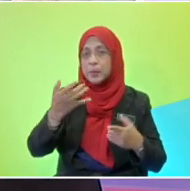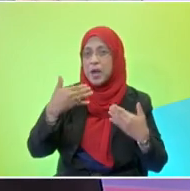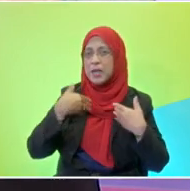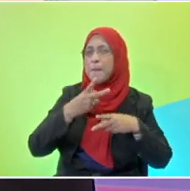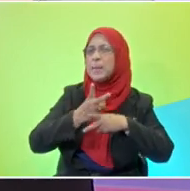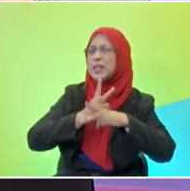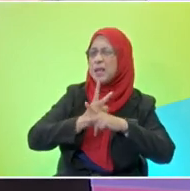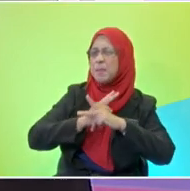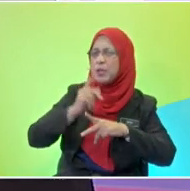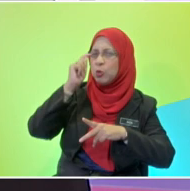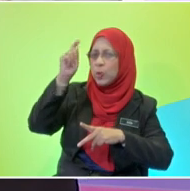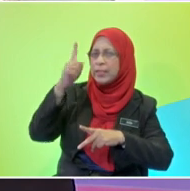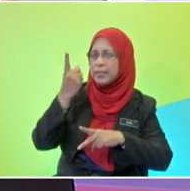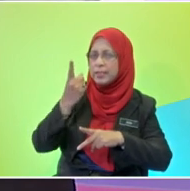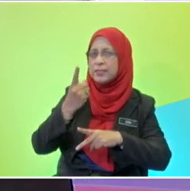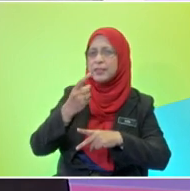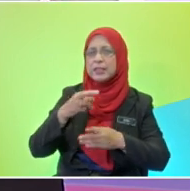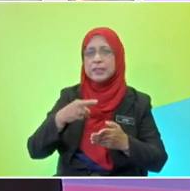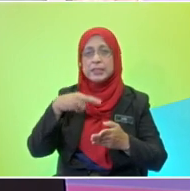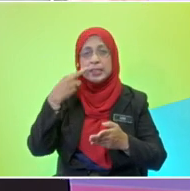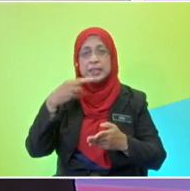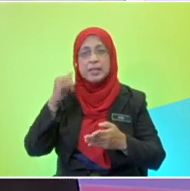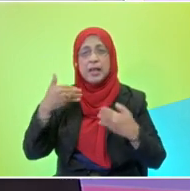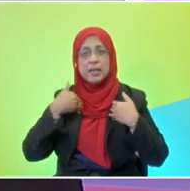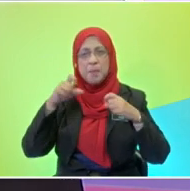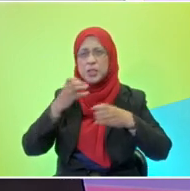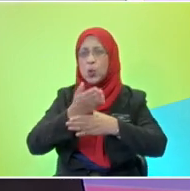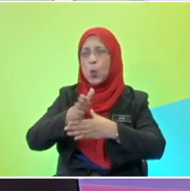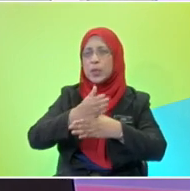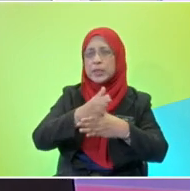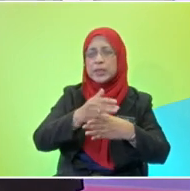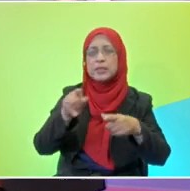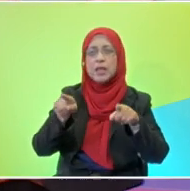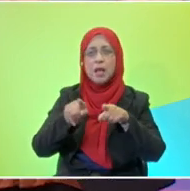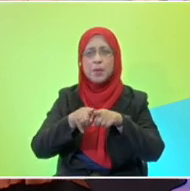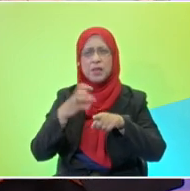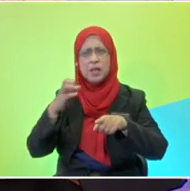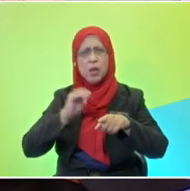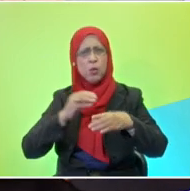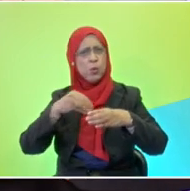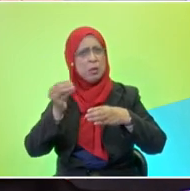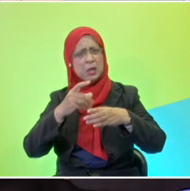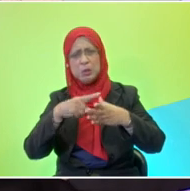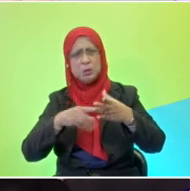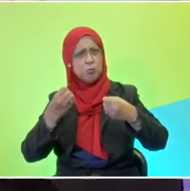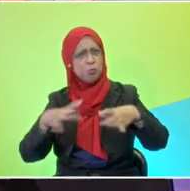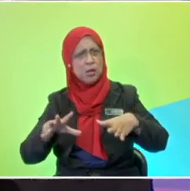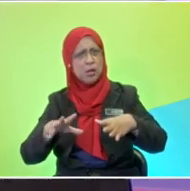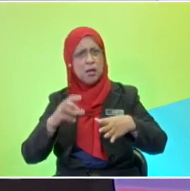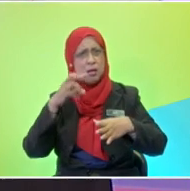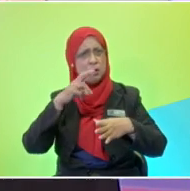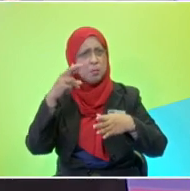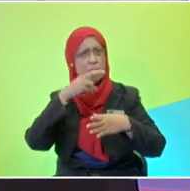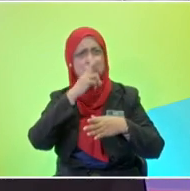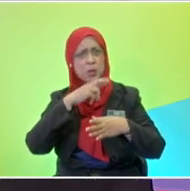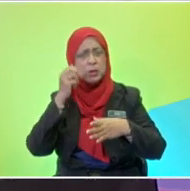pinjaman Tuhan rezeki yang ada harus dikunci bersama Eh aku udah keluarkan zakat loh Ramadan yang